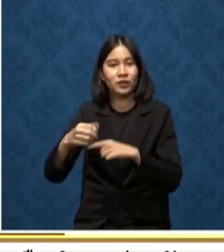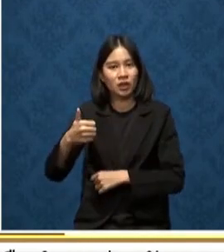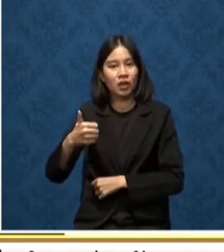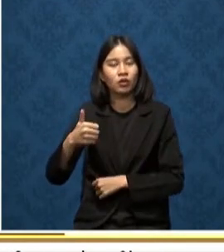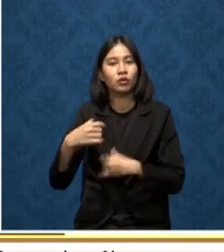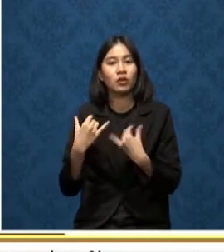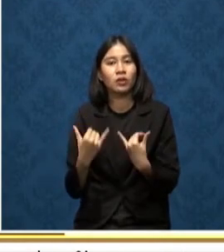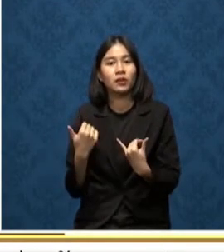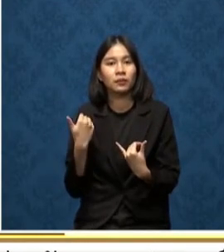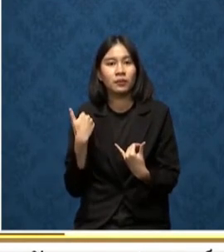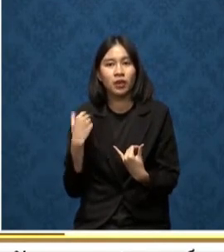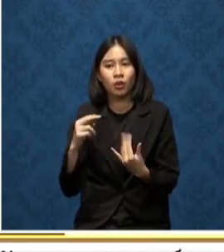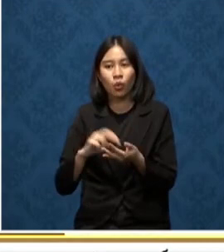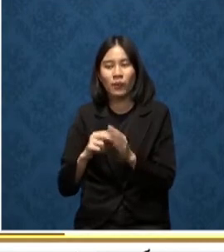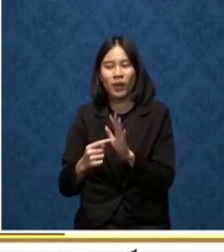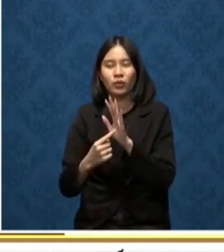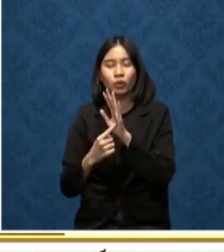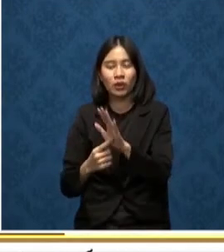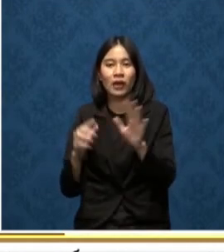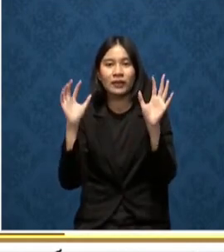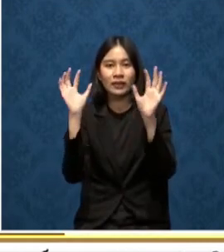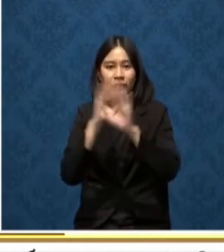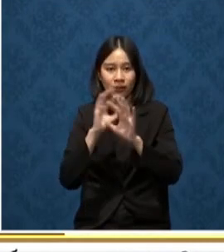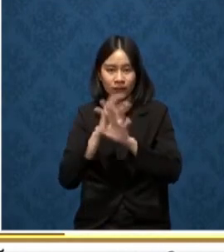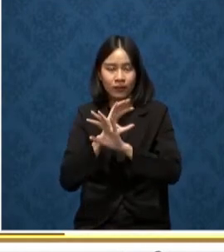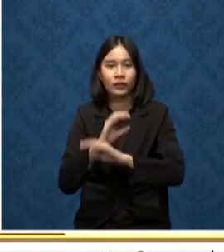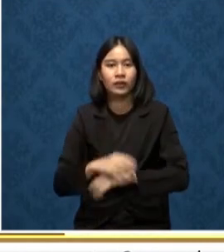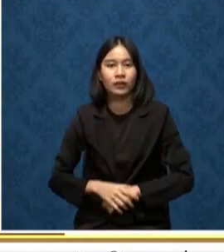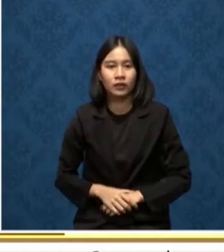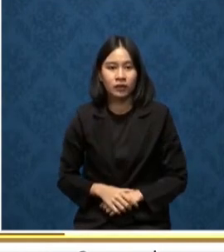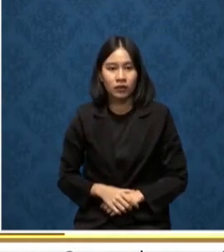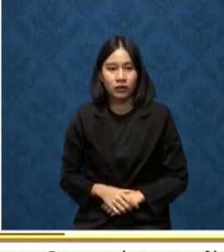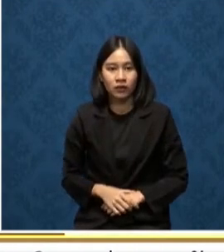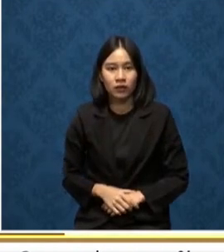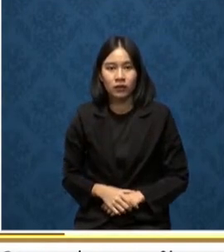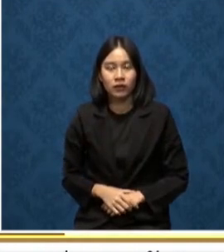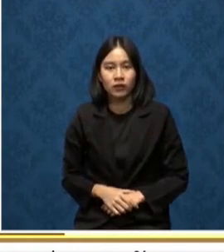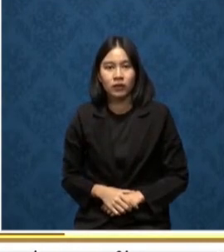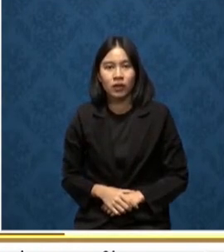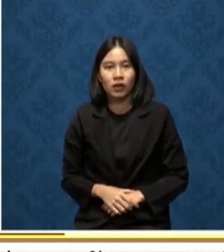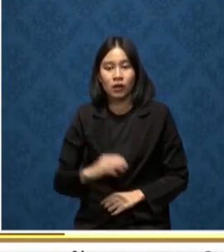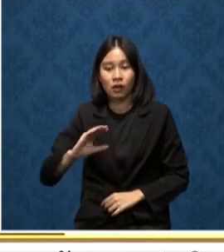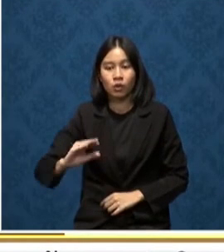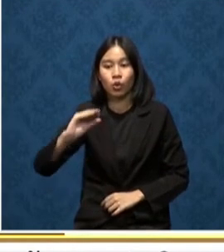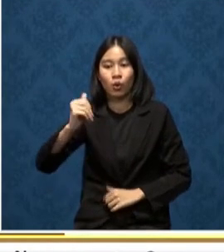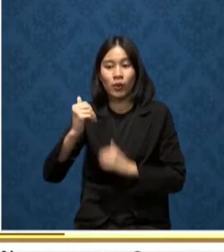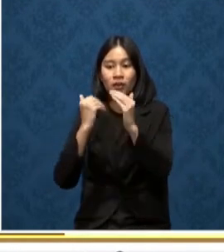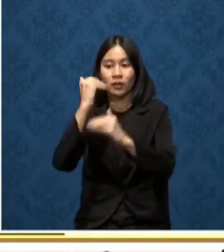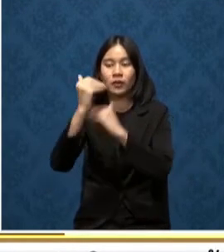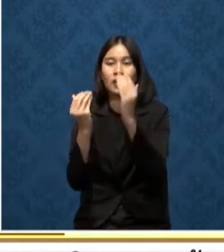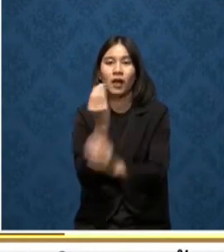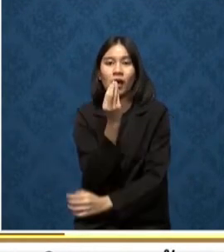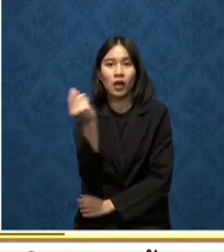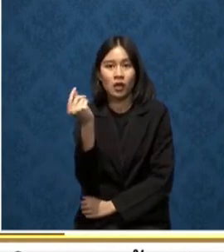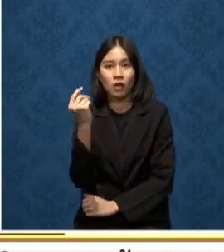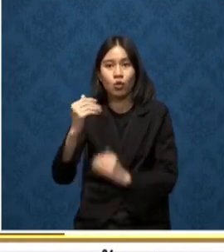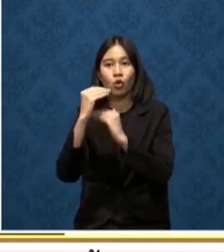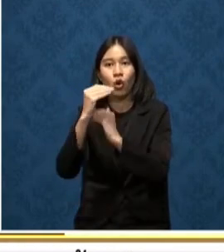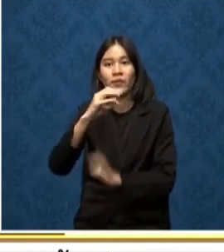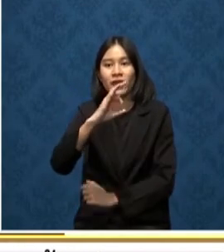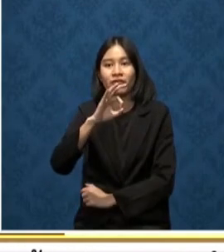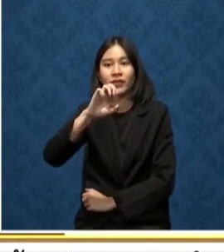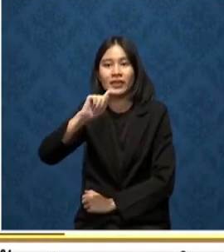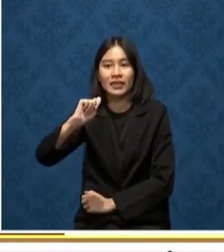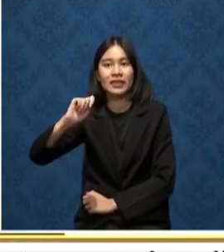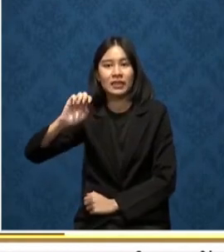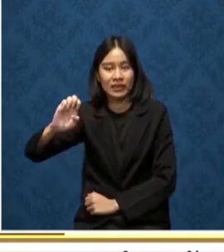คอสิที่เกิดข้ มเปโมเดลค้ายๆกันครับไมงานแล้ว เมืองทจะเริเตบโตเร็ว และใช้กรอบ FTEุคลาก